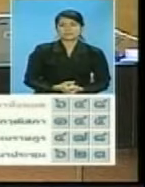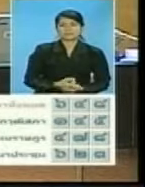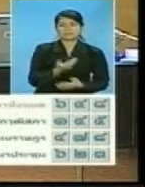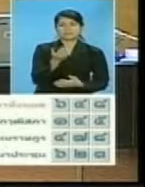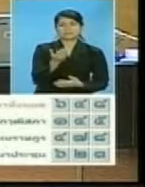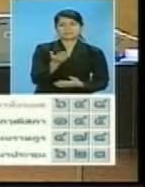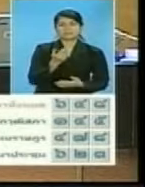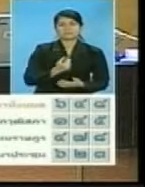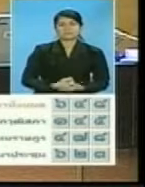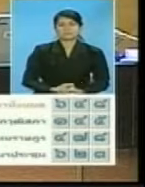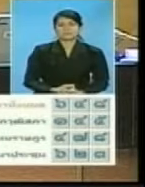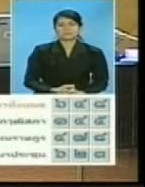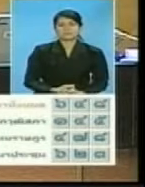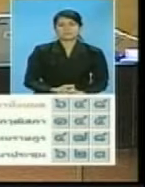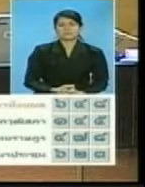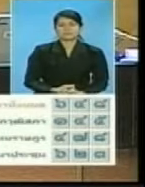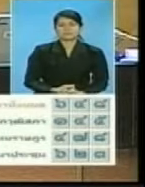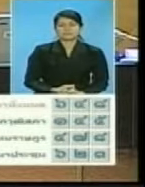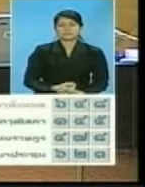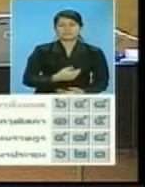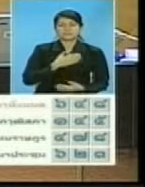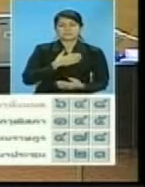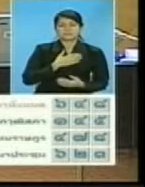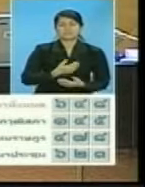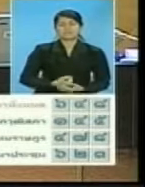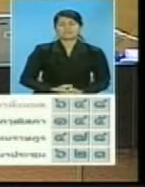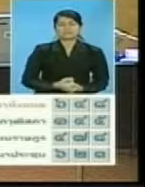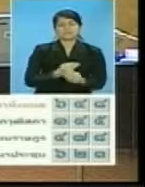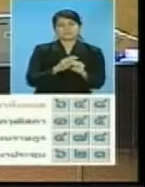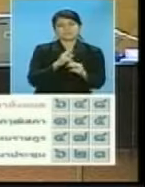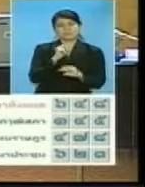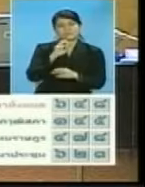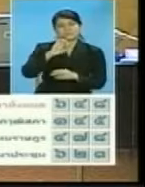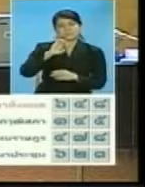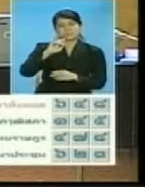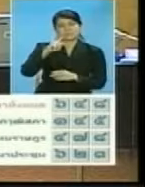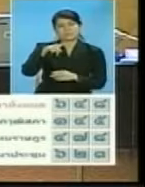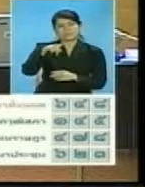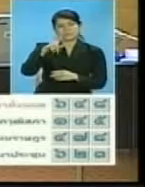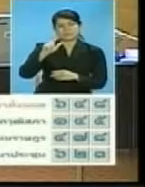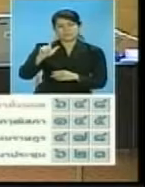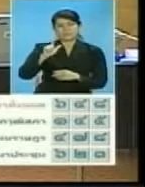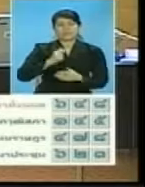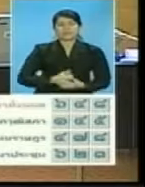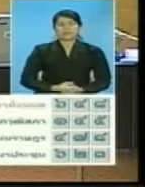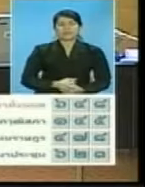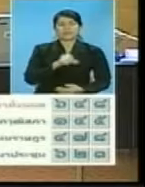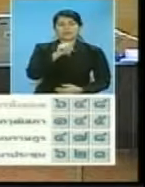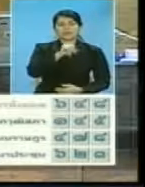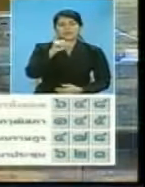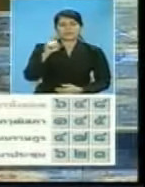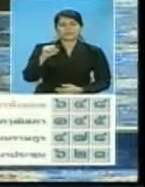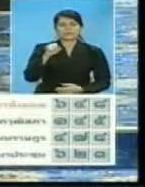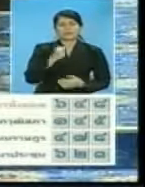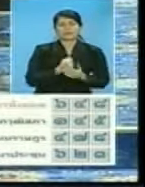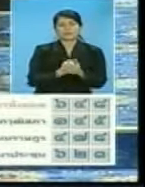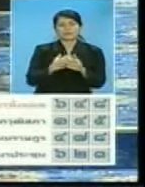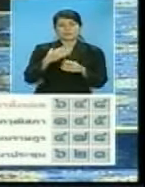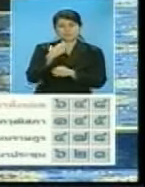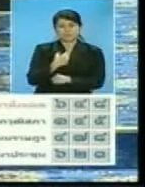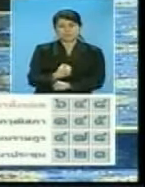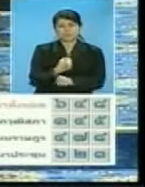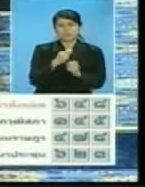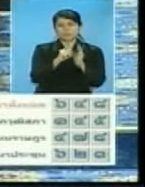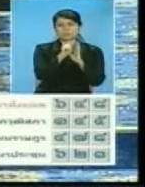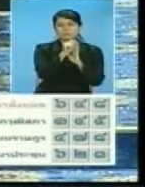เชิญครับ ผมธนิพลชัยนันท์ครับพรรคประชาธิปัตย์จังหวัดตากผมประท้ว